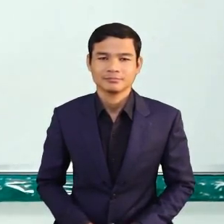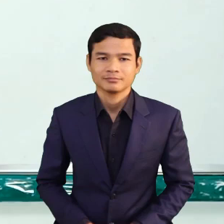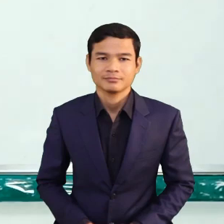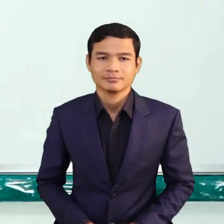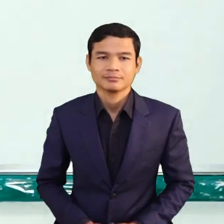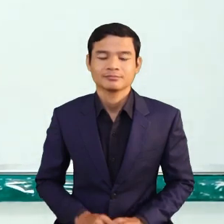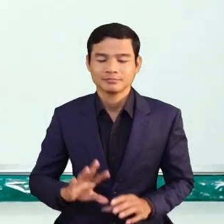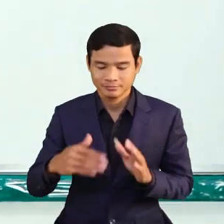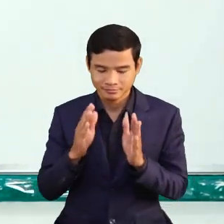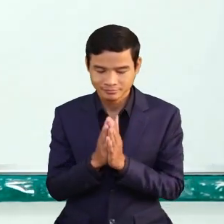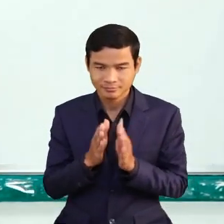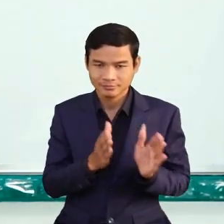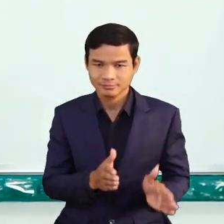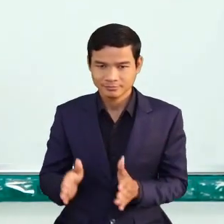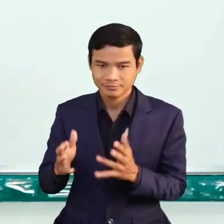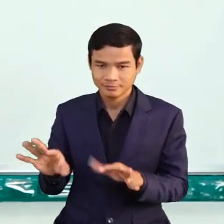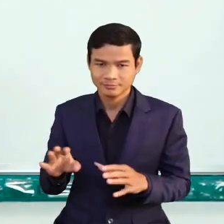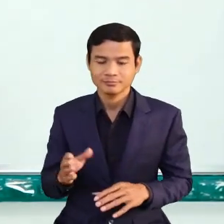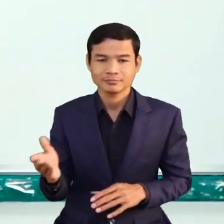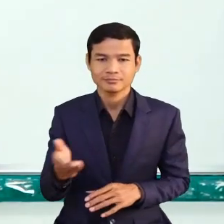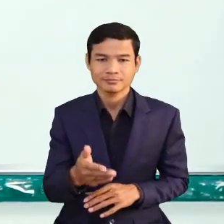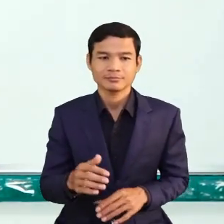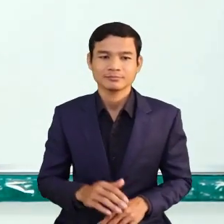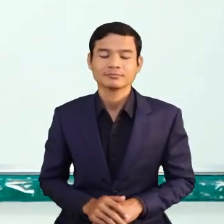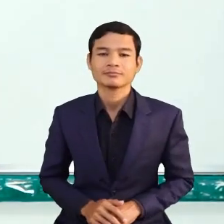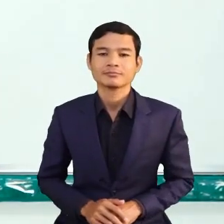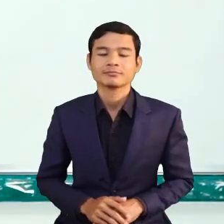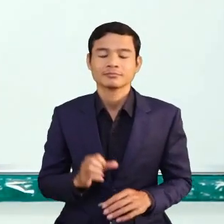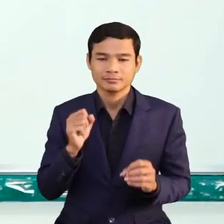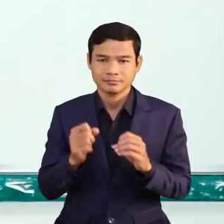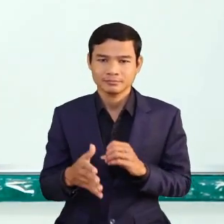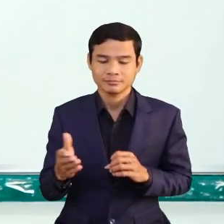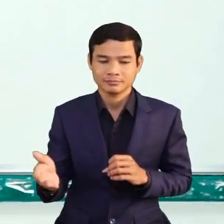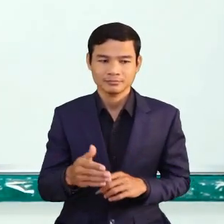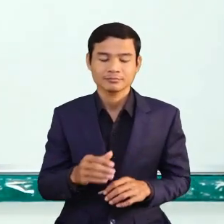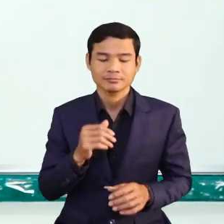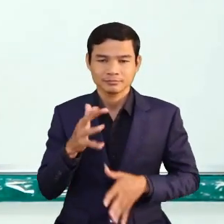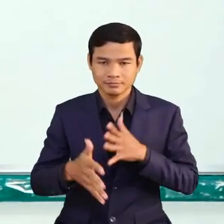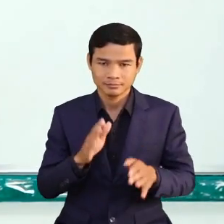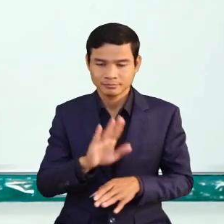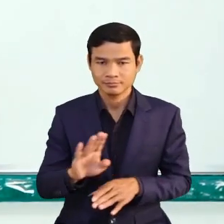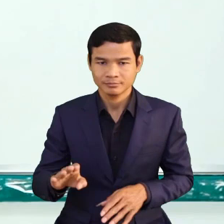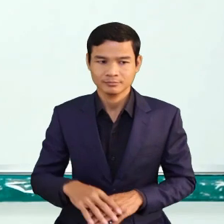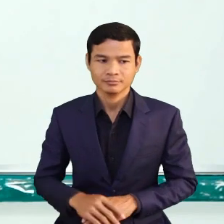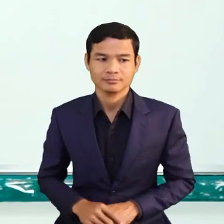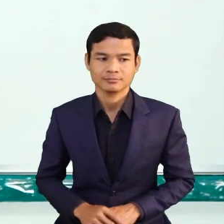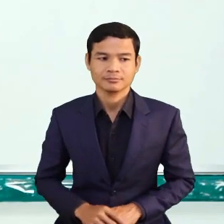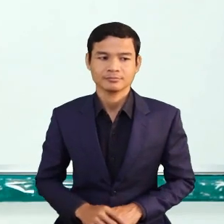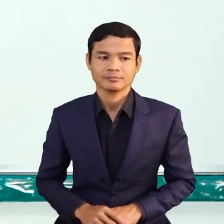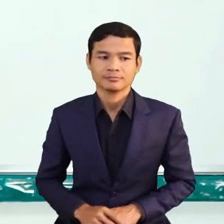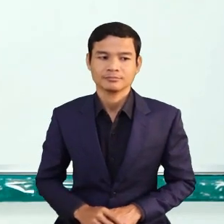ចាអកូនត្រៀមរួចរាល់ចាតោះចាប់ផ្ដើមអាន